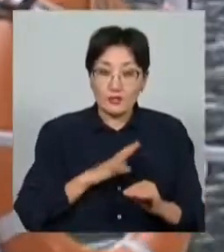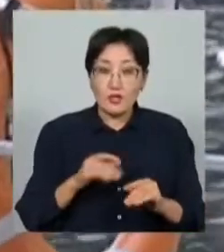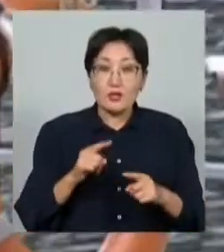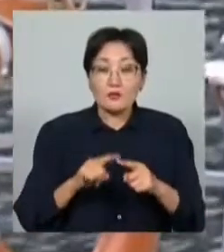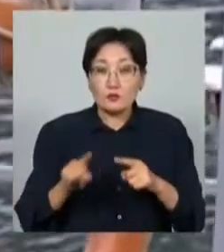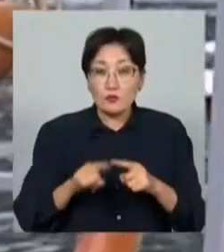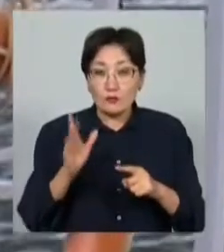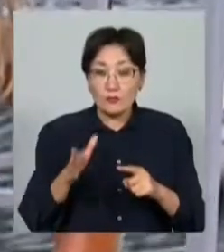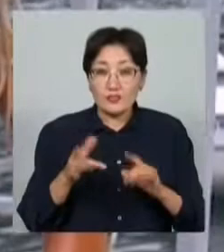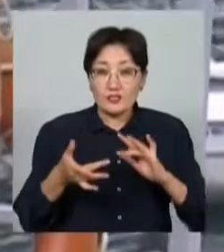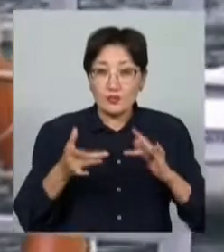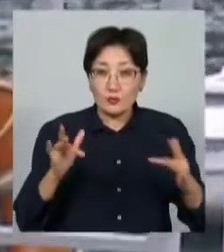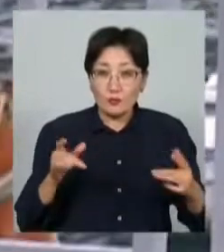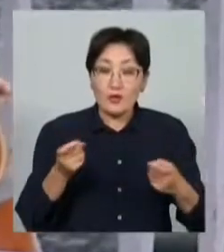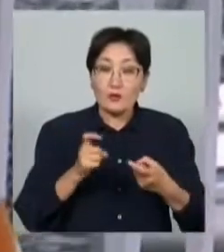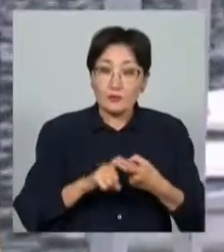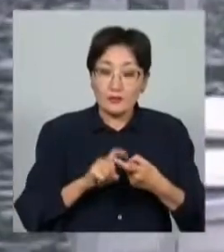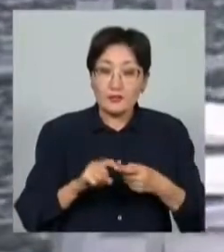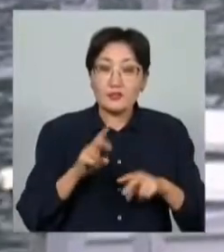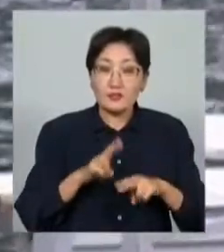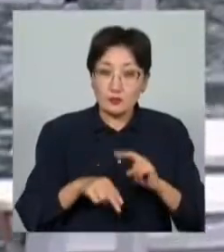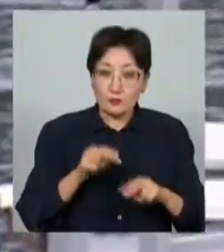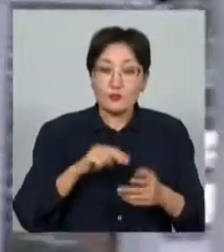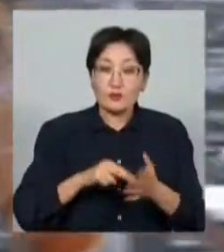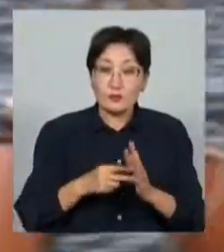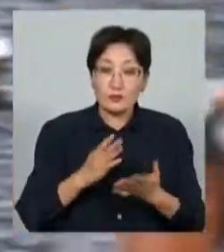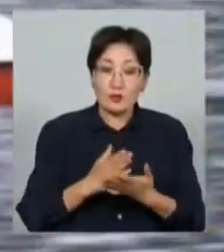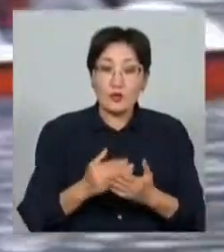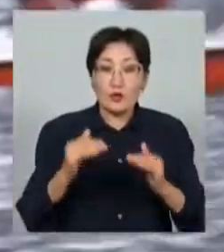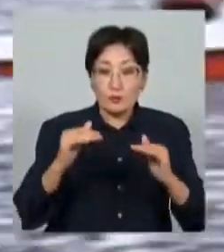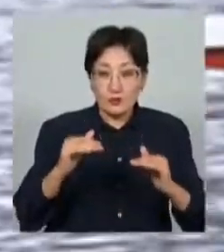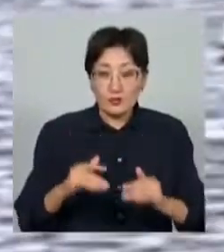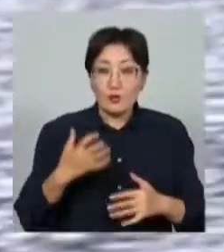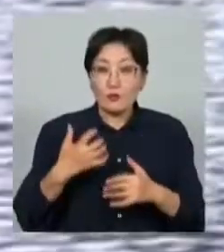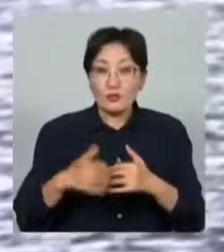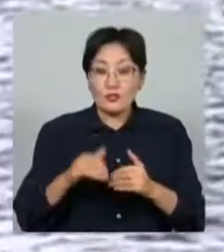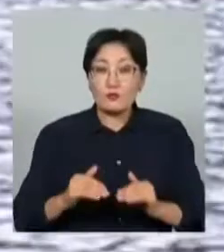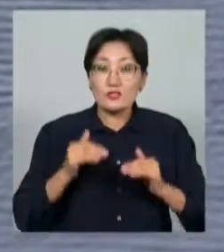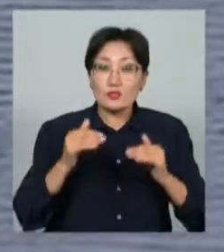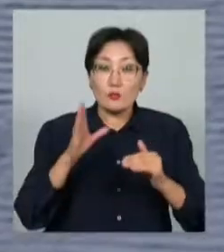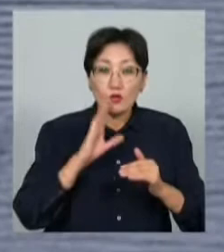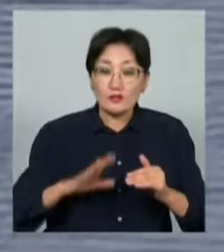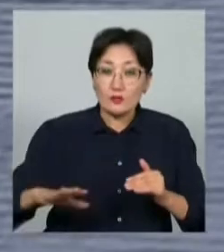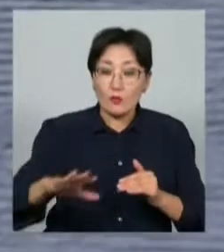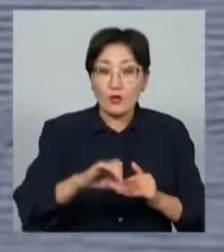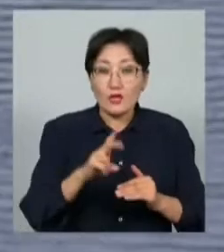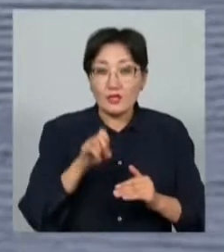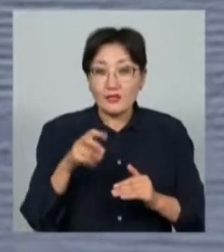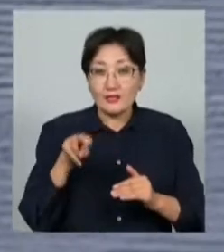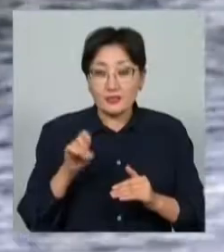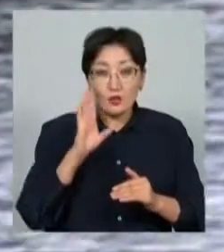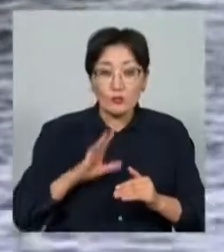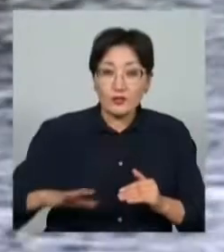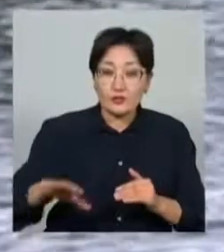жақын арада интернет желісін тартуда жоспарда бар екен. Төменгі, ортаңғы және жоғарғы Көлсай мен Қайыңды көлдері